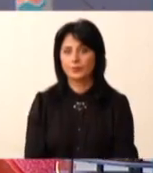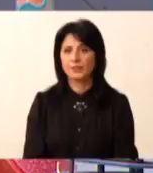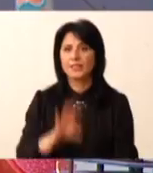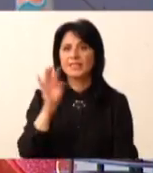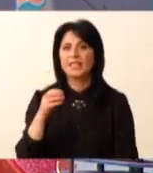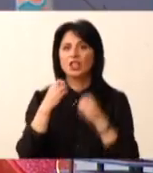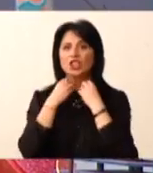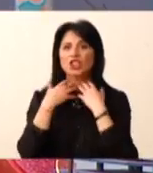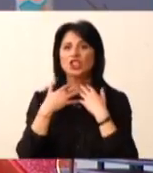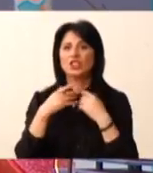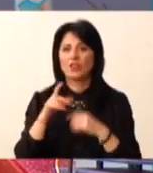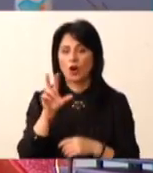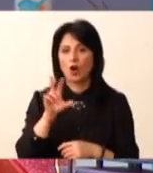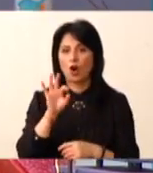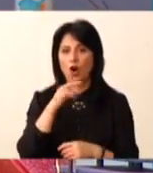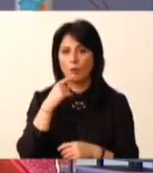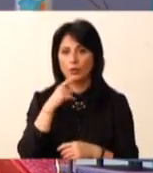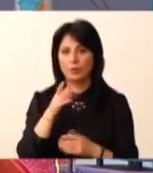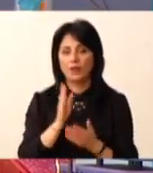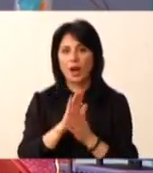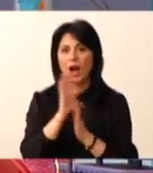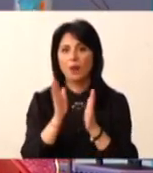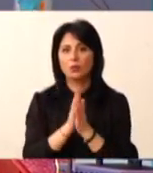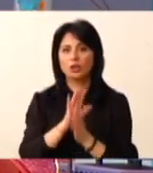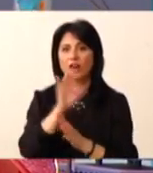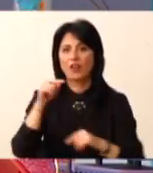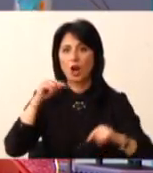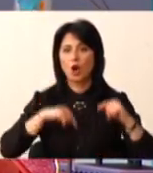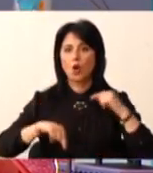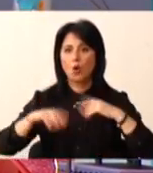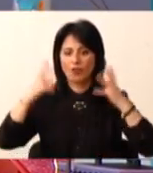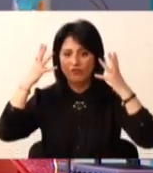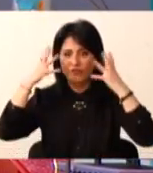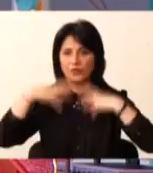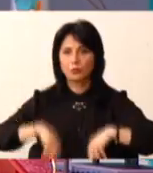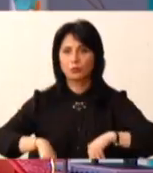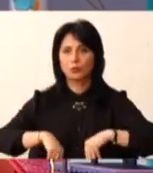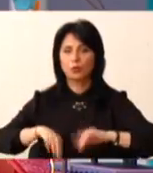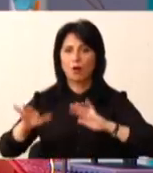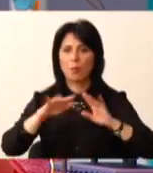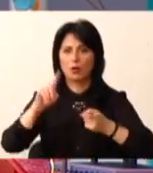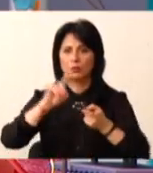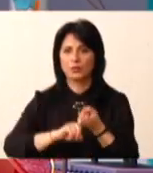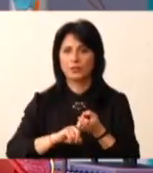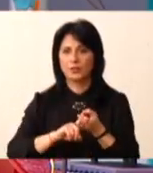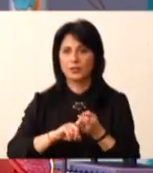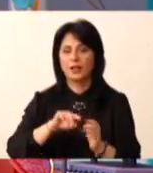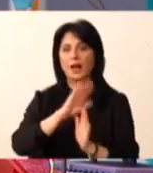საერთოდ ფარისებრი ჯირკვლის ჰორმონები, როგორც თქვენ ბრძანეთ, აბსოლუტურად ყველა ორგანოს, ყველა უჯრედის დონეზე ზემოქმედებს და